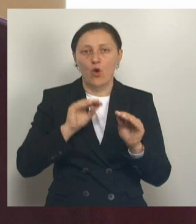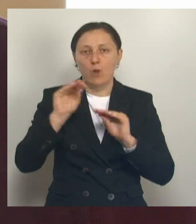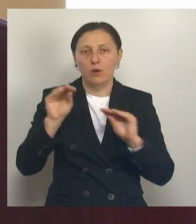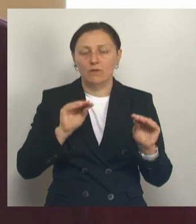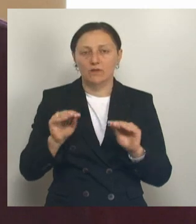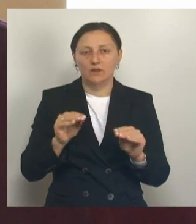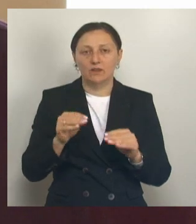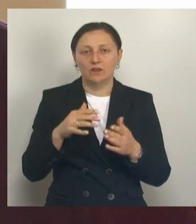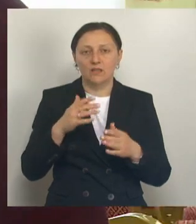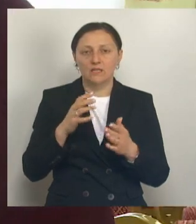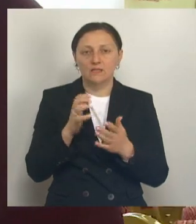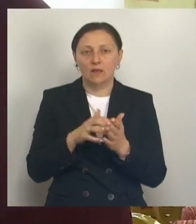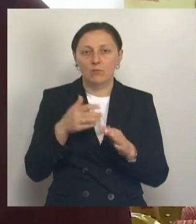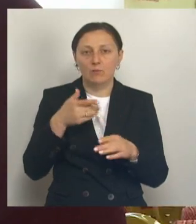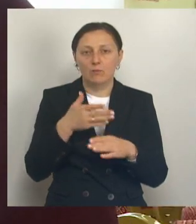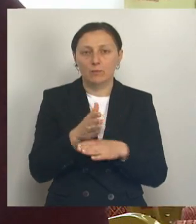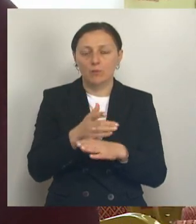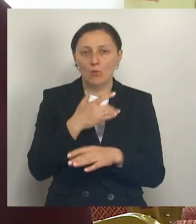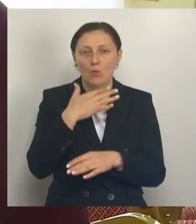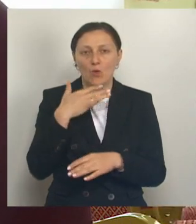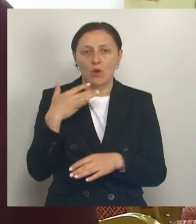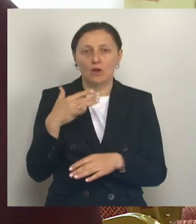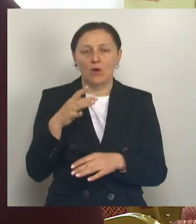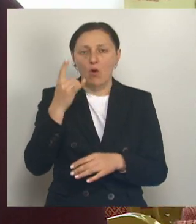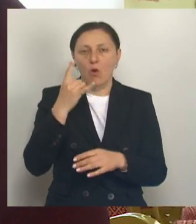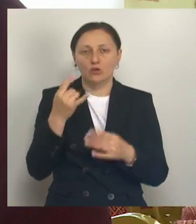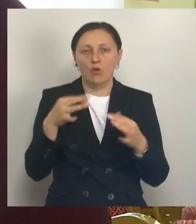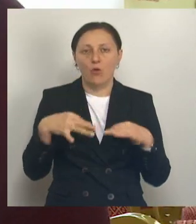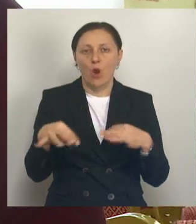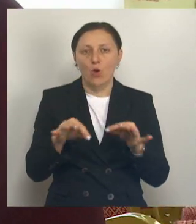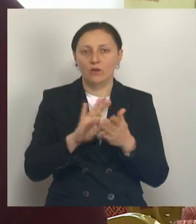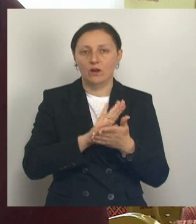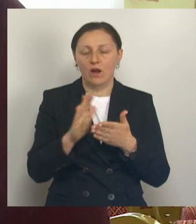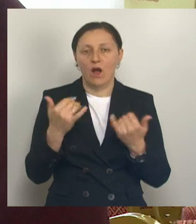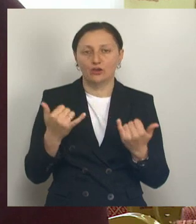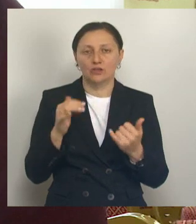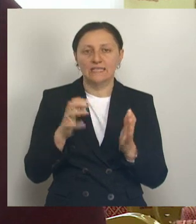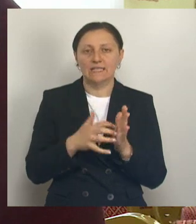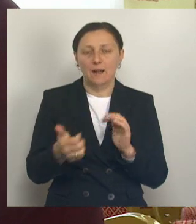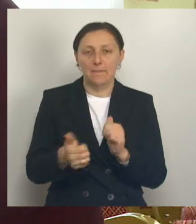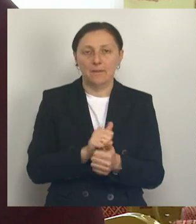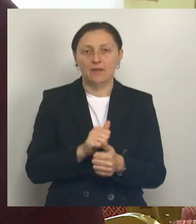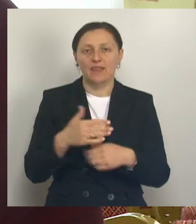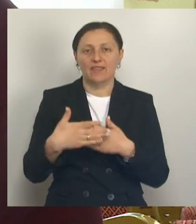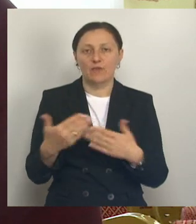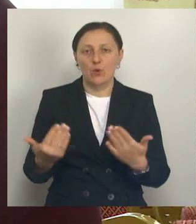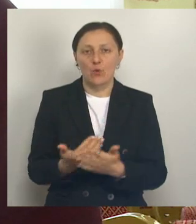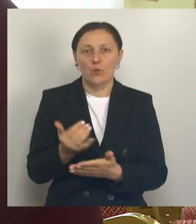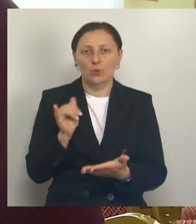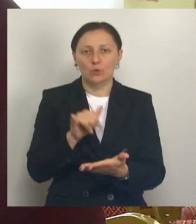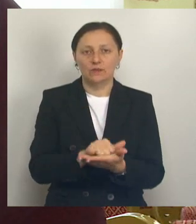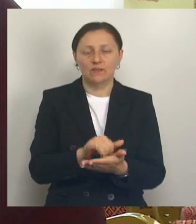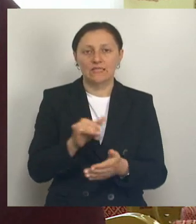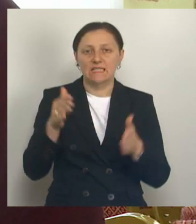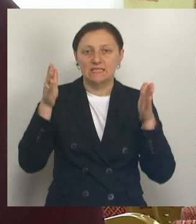крыше осколками потекло сильно были плёнкой по затянуты окна Теперь будем менять стекло двери ремонтировать и в основном конечно